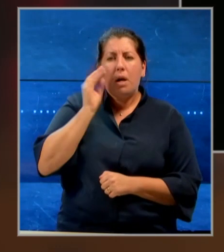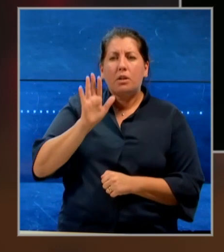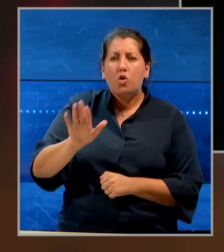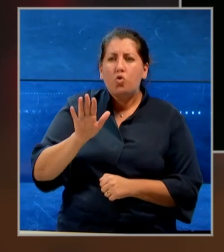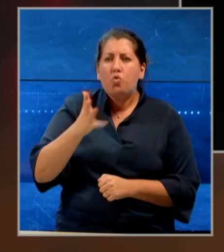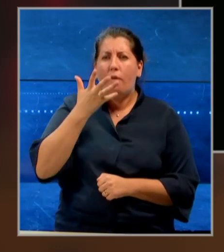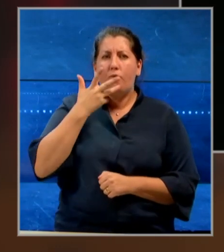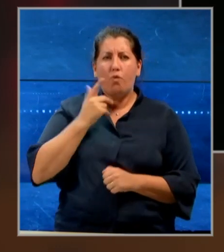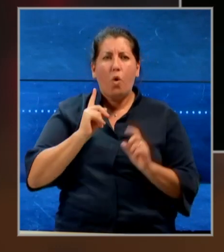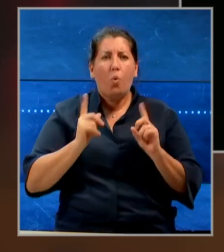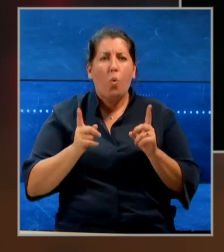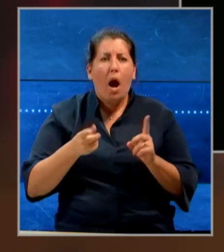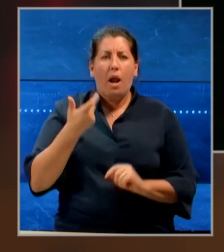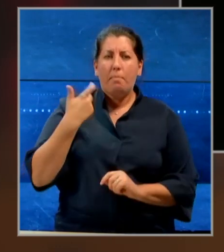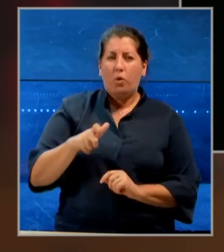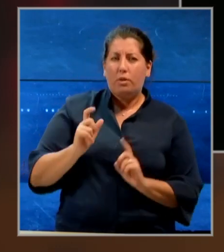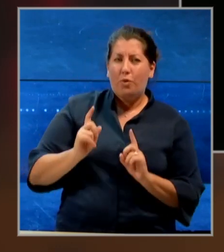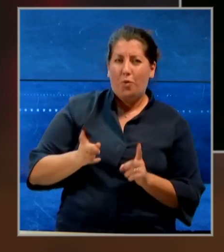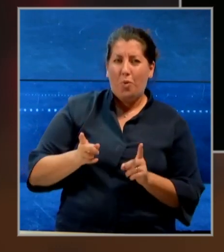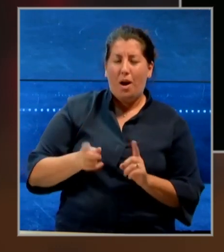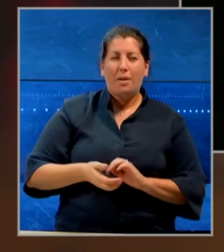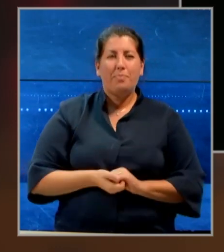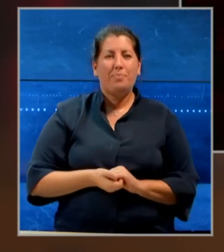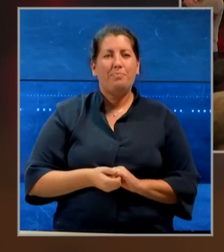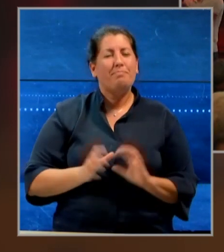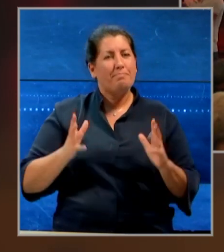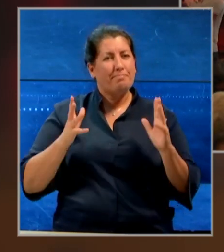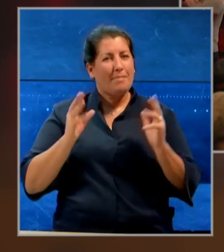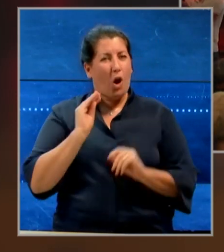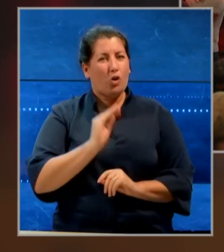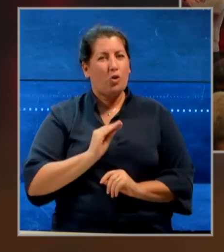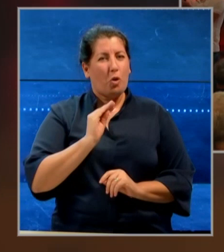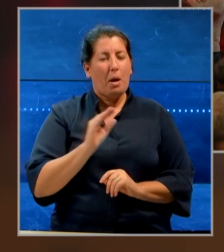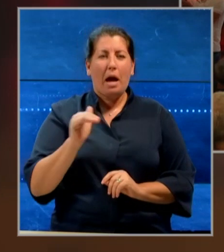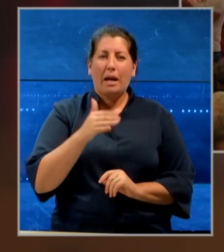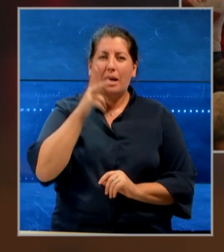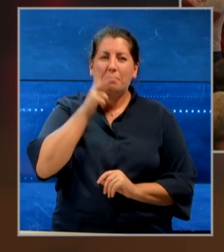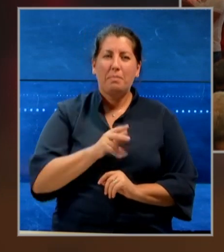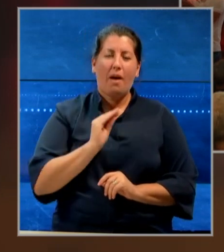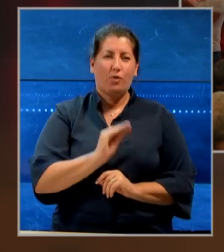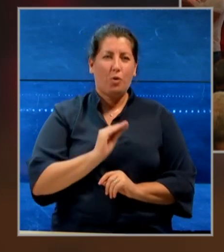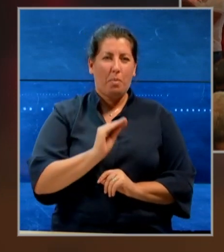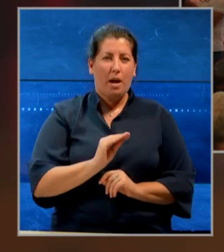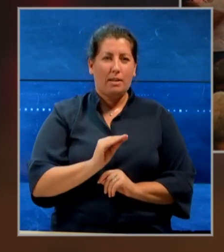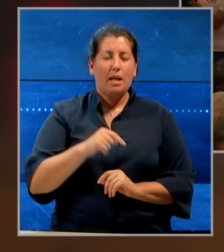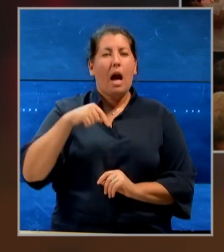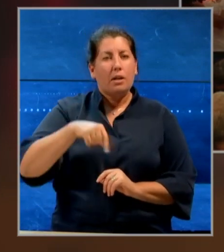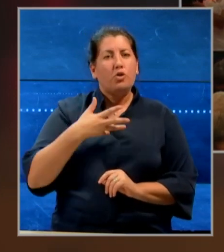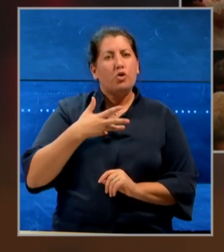voglia e le sue motivazioni. Molto importante questo. Complimenti per la domanda, sono bravissimi ragazzi a fare le domande. Abbiamo anche i